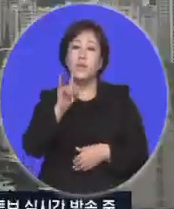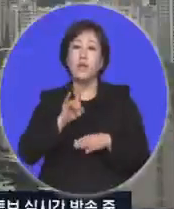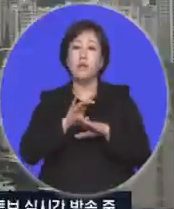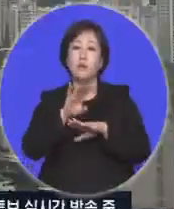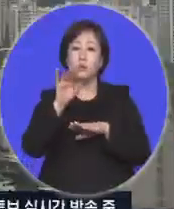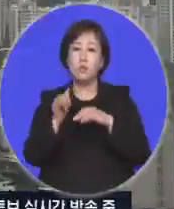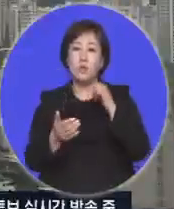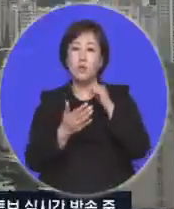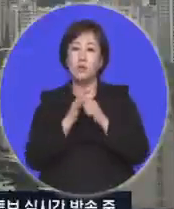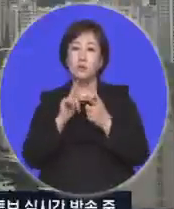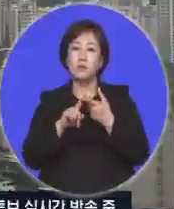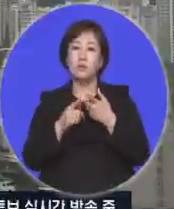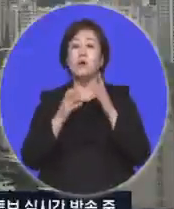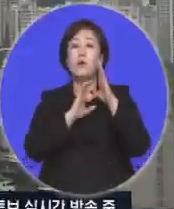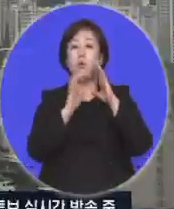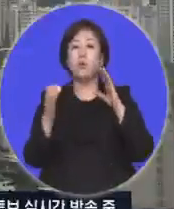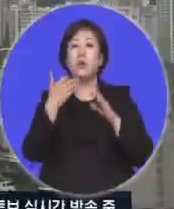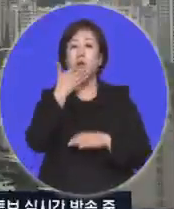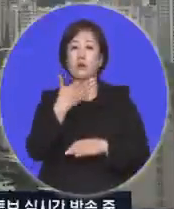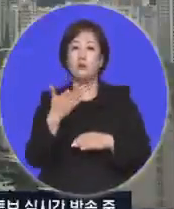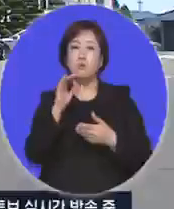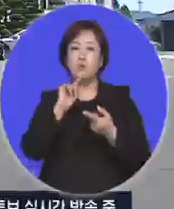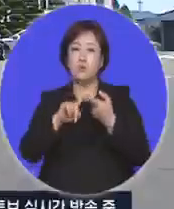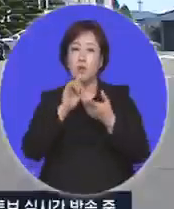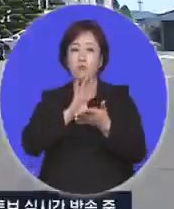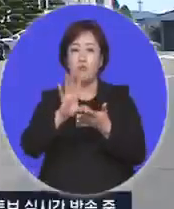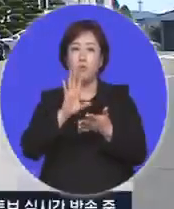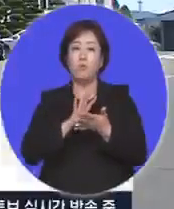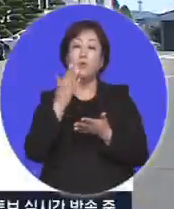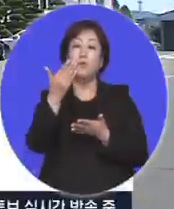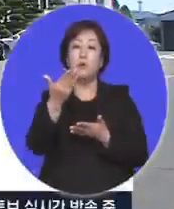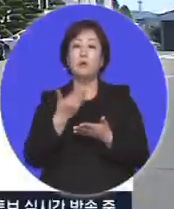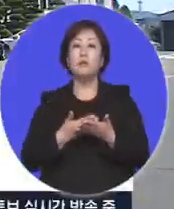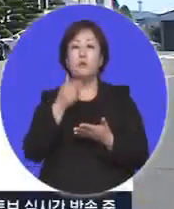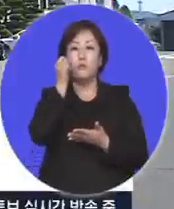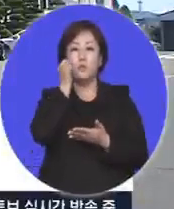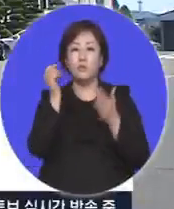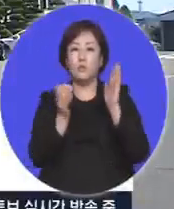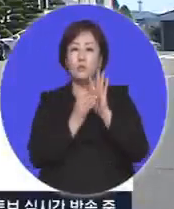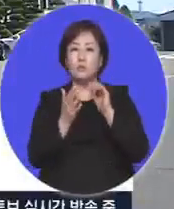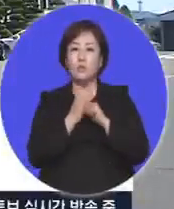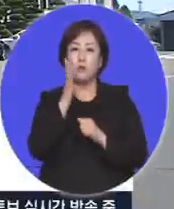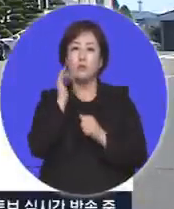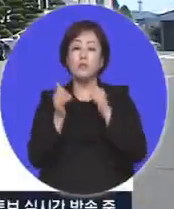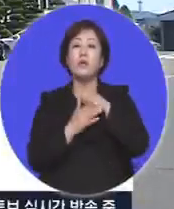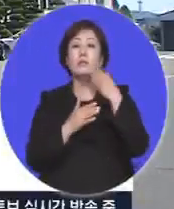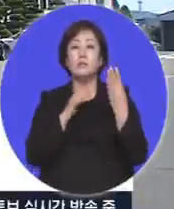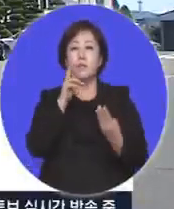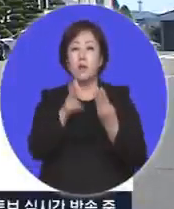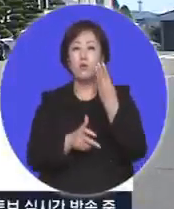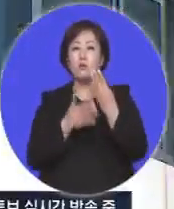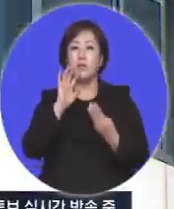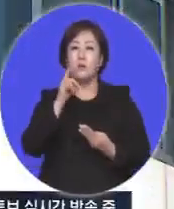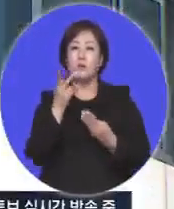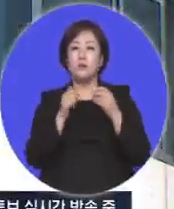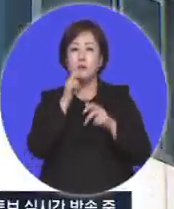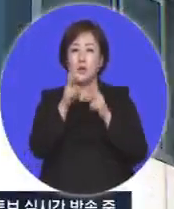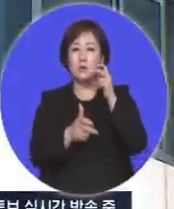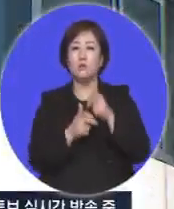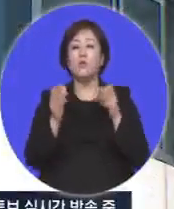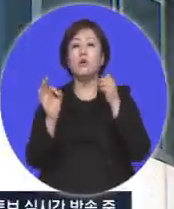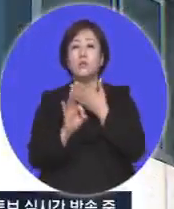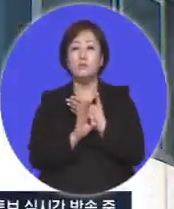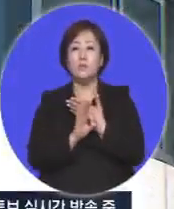현대자동차가 코로나19의 여파로 국내 부품 공급에 차질을 빚으면서 어제 울산 4공장 포터 생산 라인 가동을